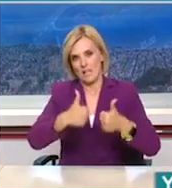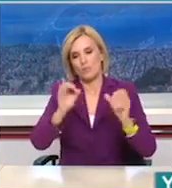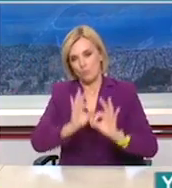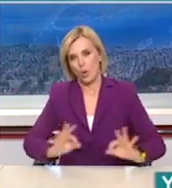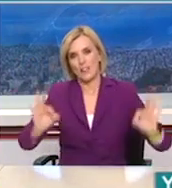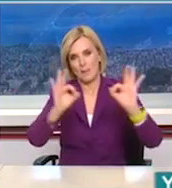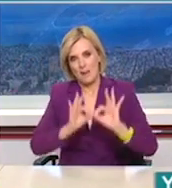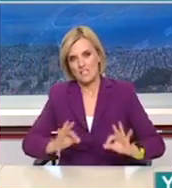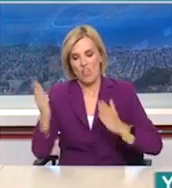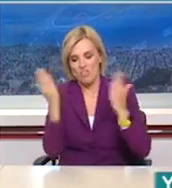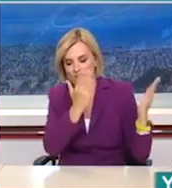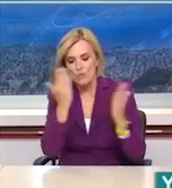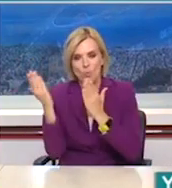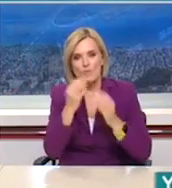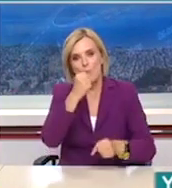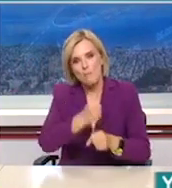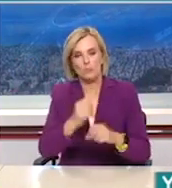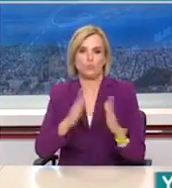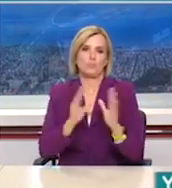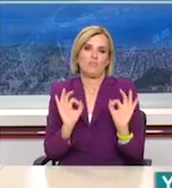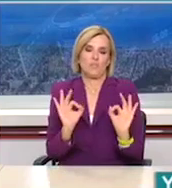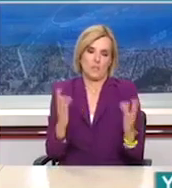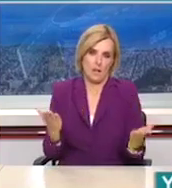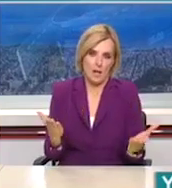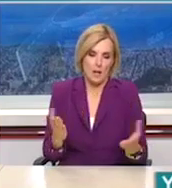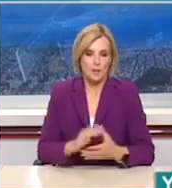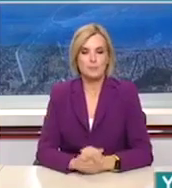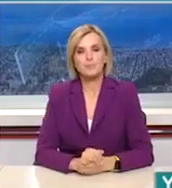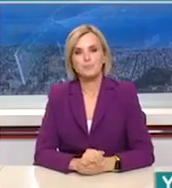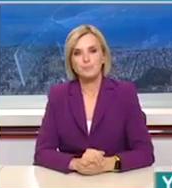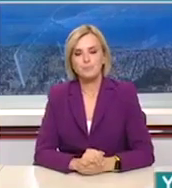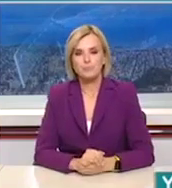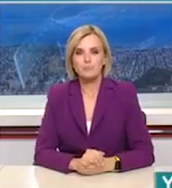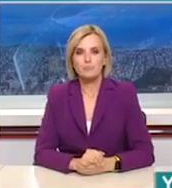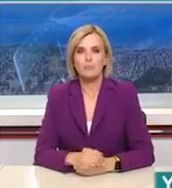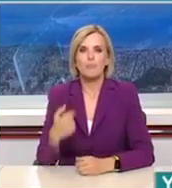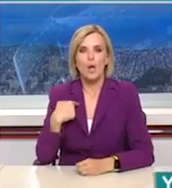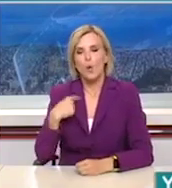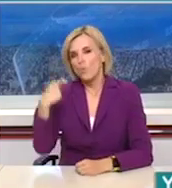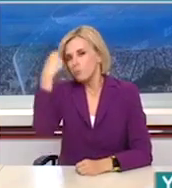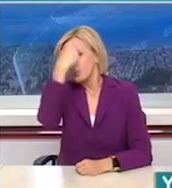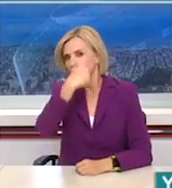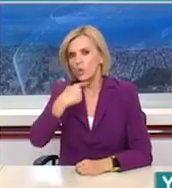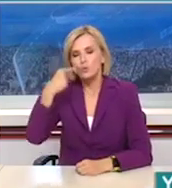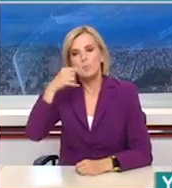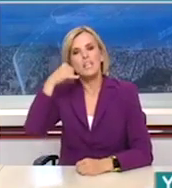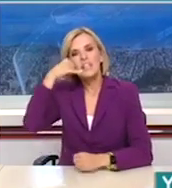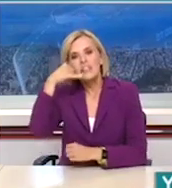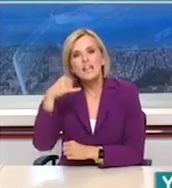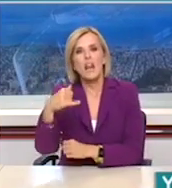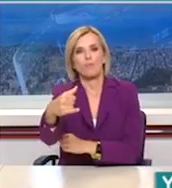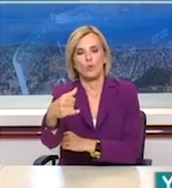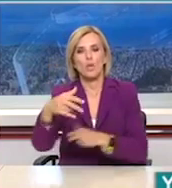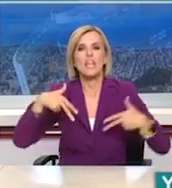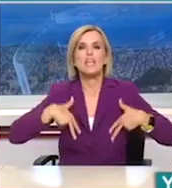ετοιμάζονταν για τις εξετάσεις τους και υπό κανονικές συνθήκες. Είχα μια προσωπική επικοινωνία με την Υπουργό Παιδείας ότι γύρω στο 50 με